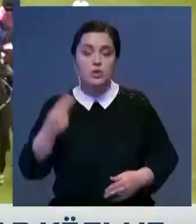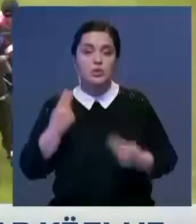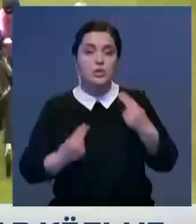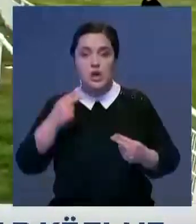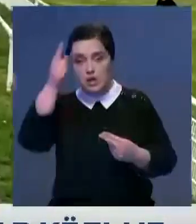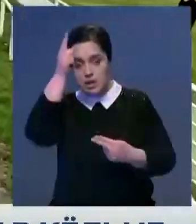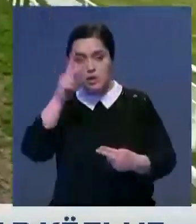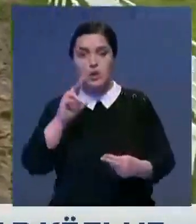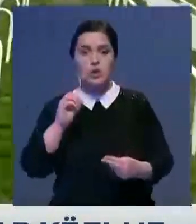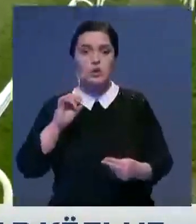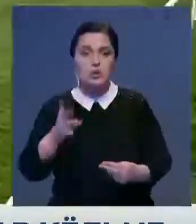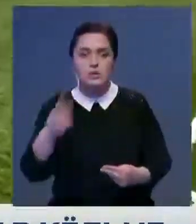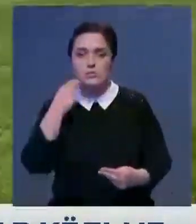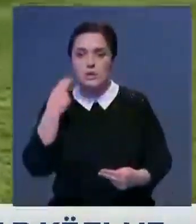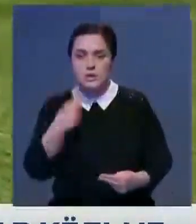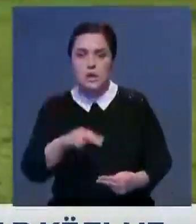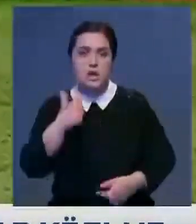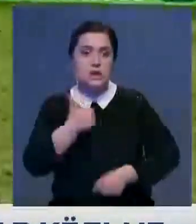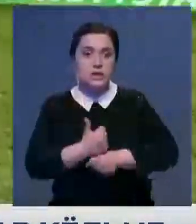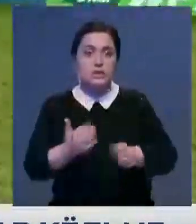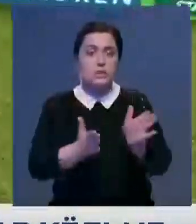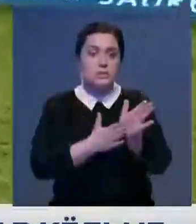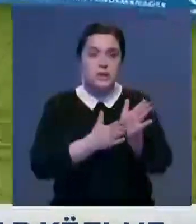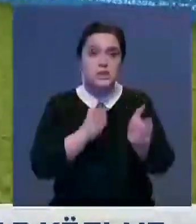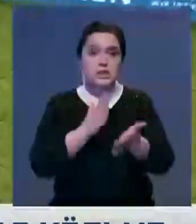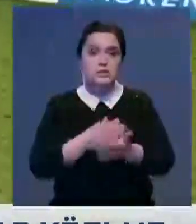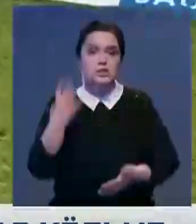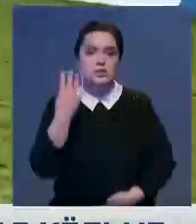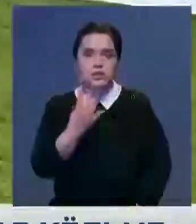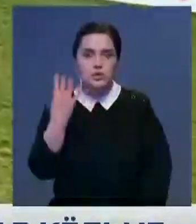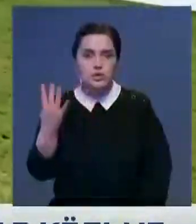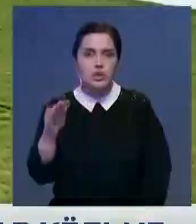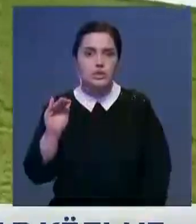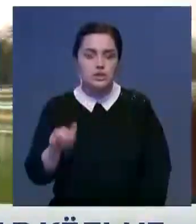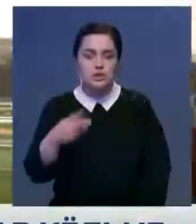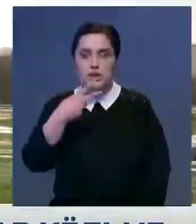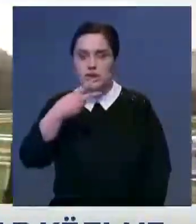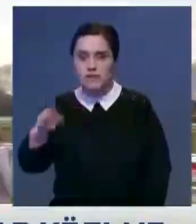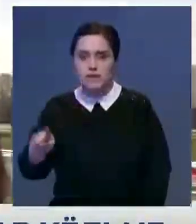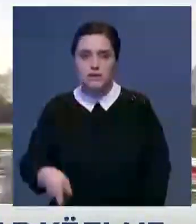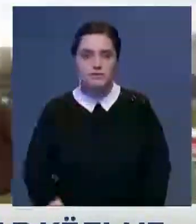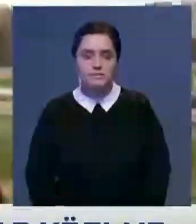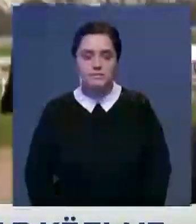самых престижных в Германии. Главный приз – ни много ни мало – 44 тысячи евро.